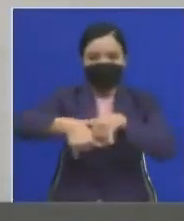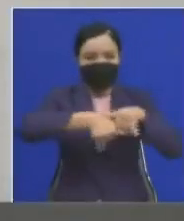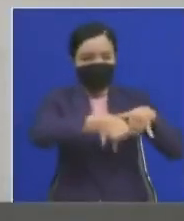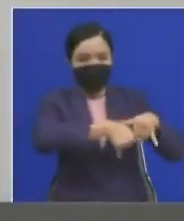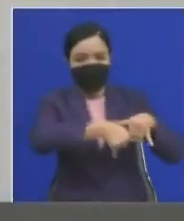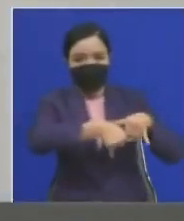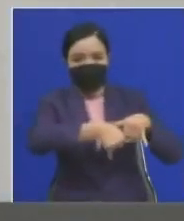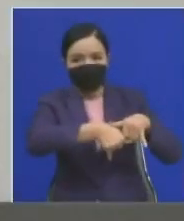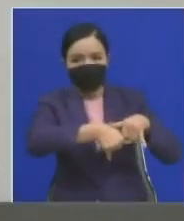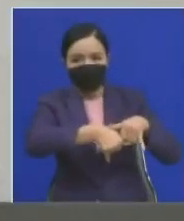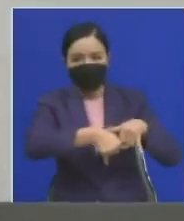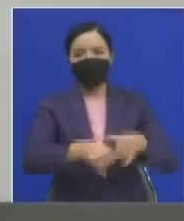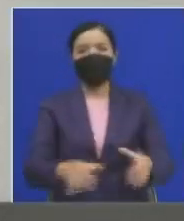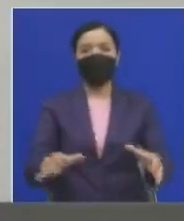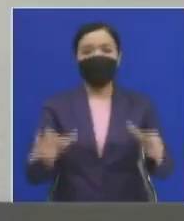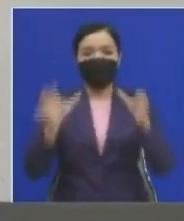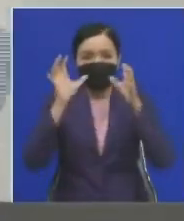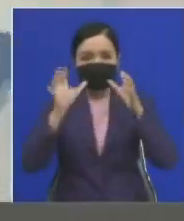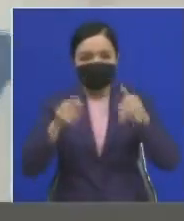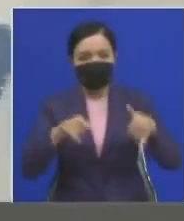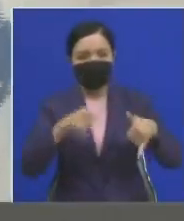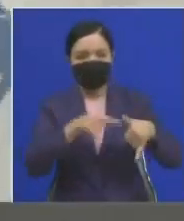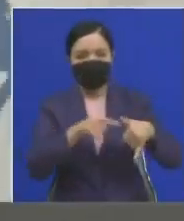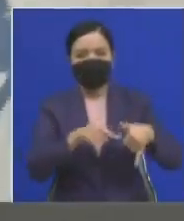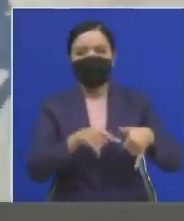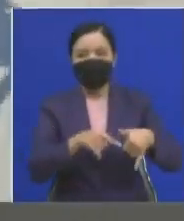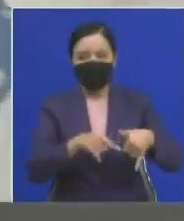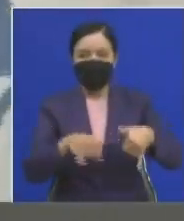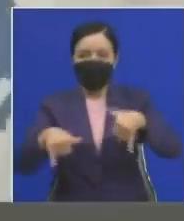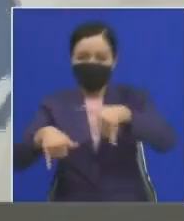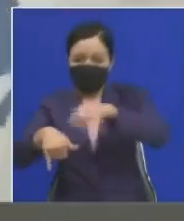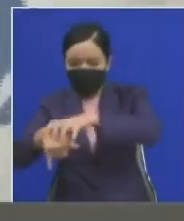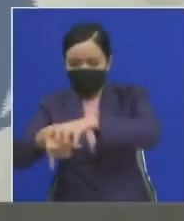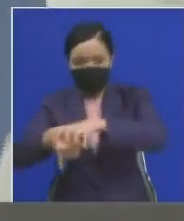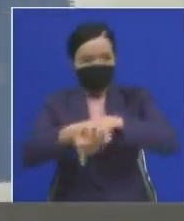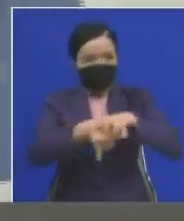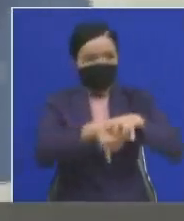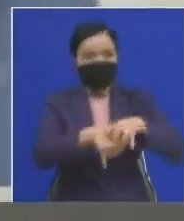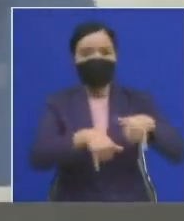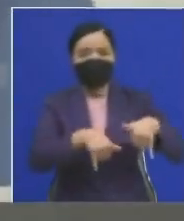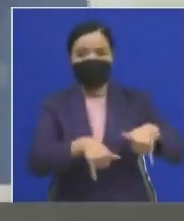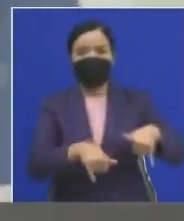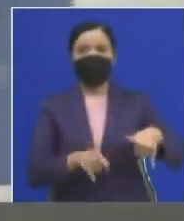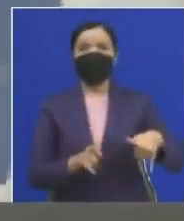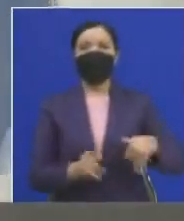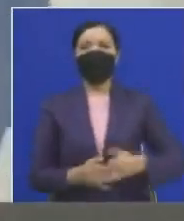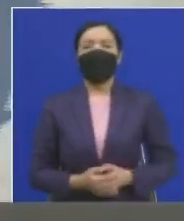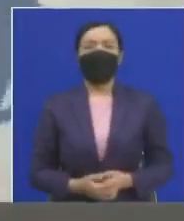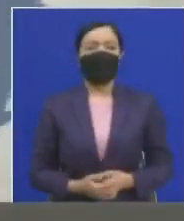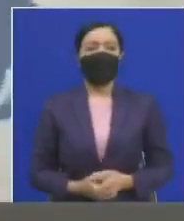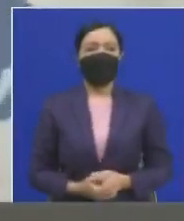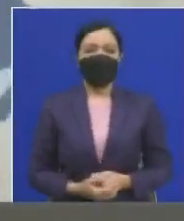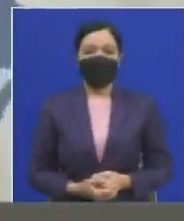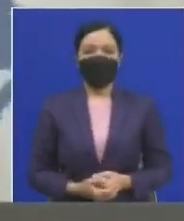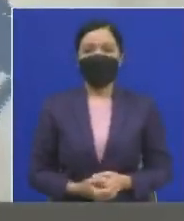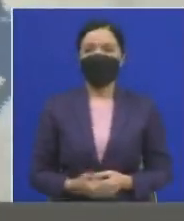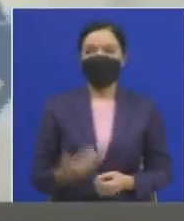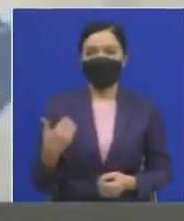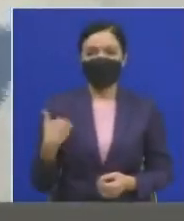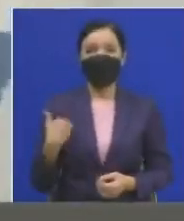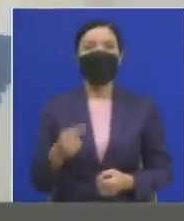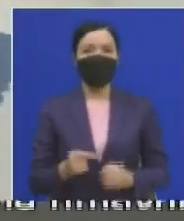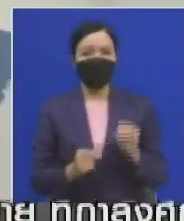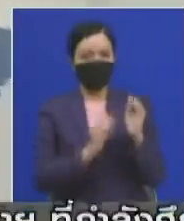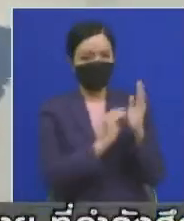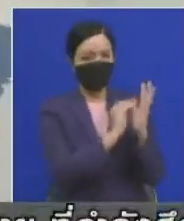คอ มเป็เสือมันไมใช่เงินทONGทจะรากกินในน้ำมันออกมาจากเกจป่าหวยขา